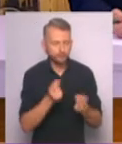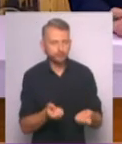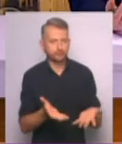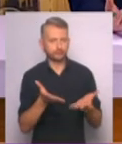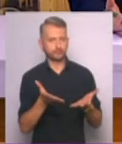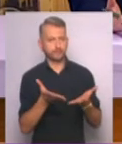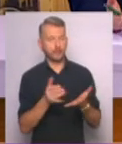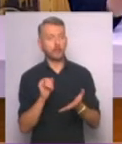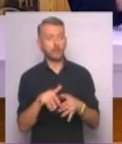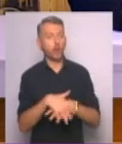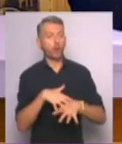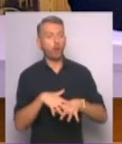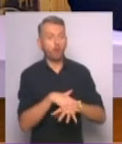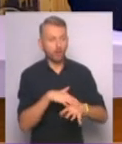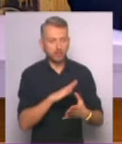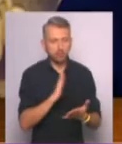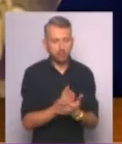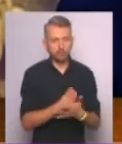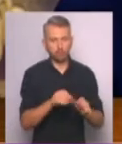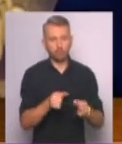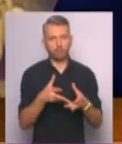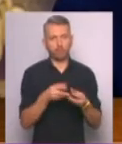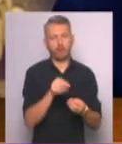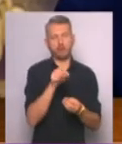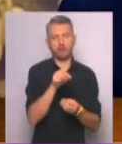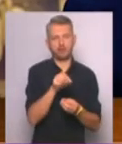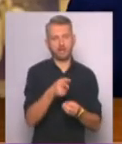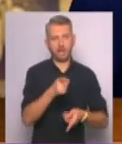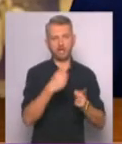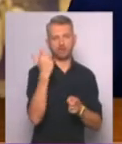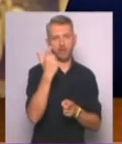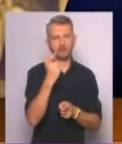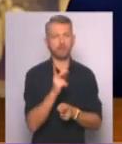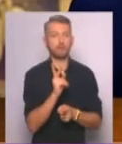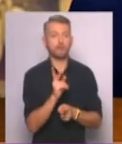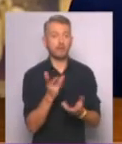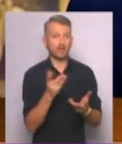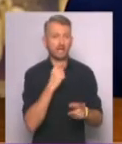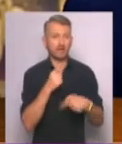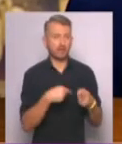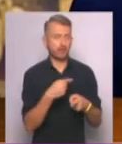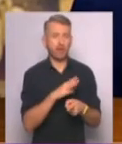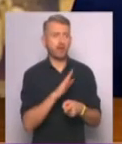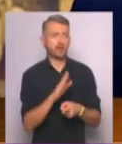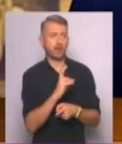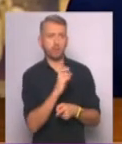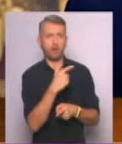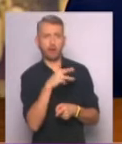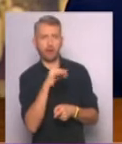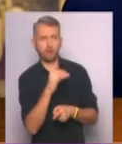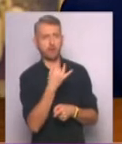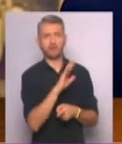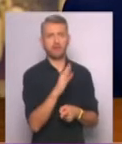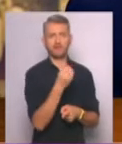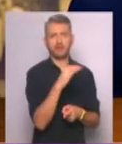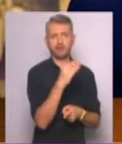прозорою, і громадськість напряму впливала би на цих кінцевих бенефіціарів, які, ну, зазвичай, вони зовсім не на Багамах і не на Сейшелах, а